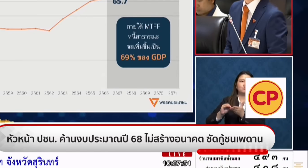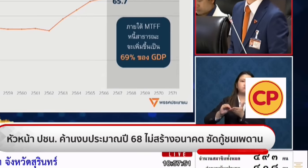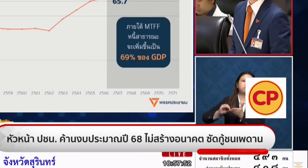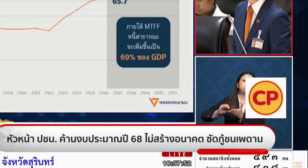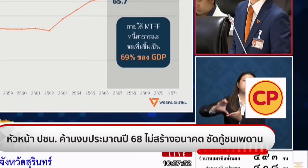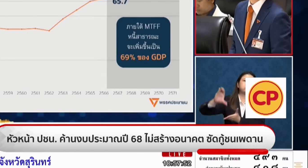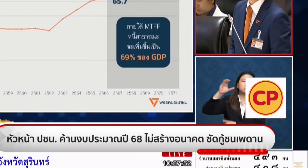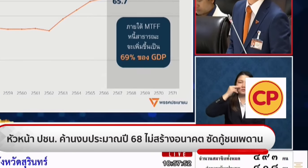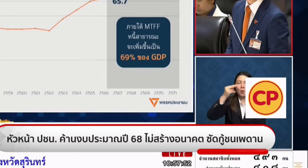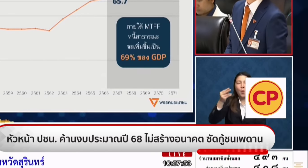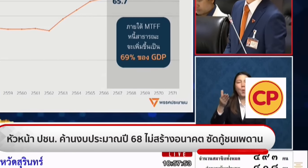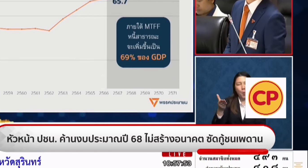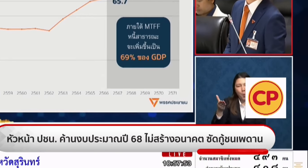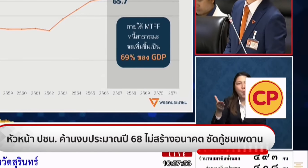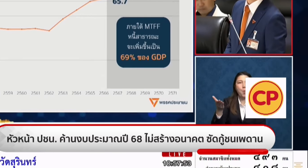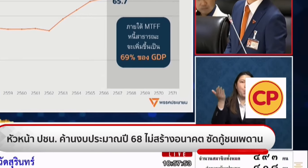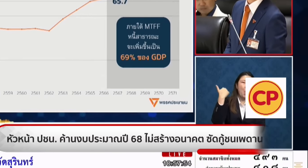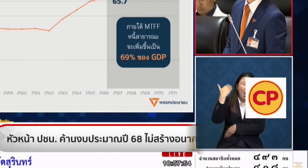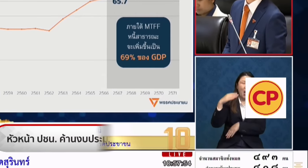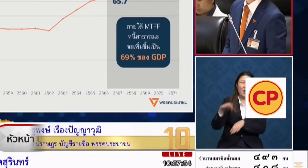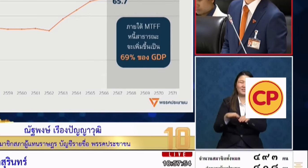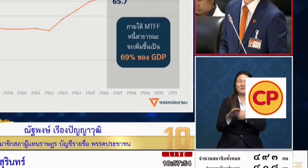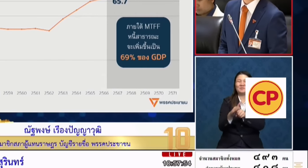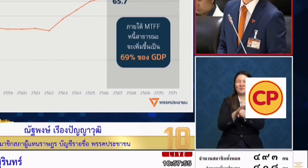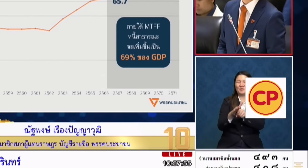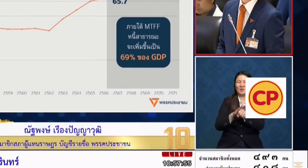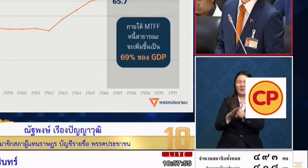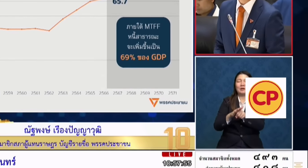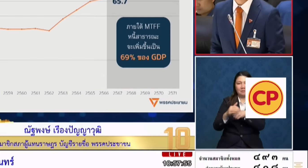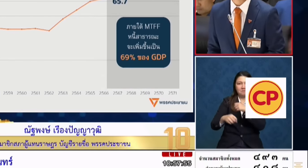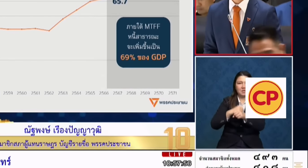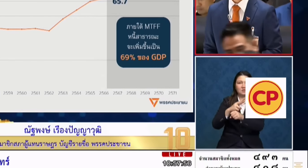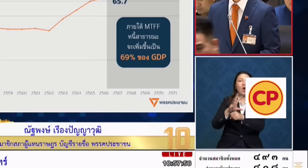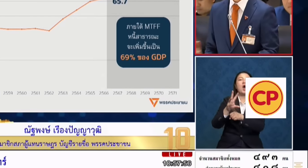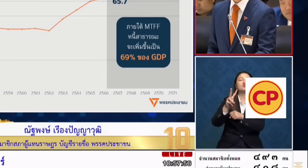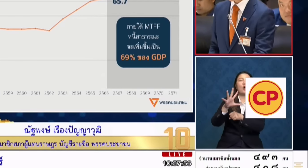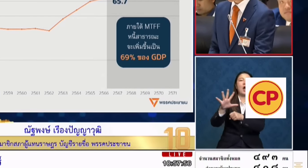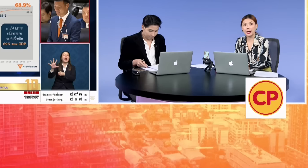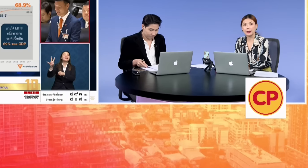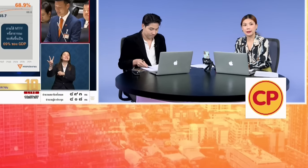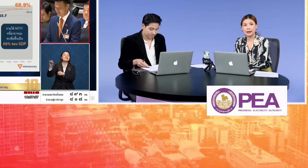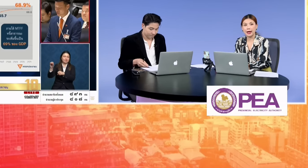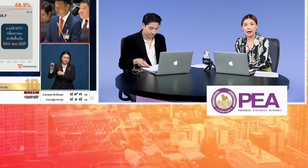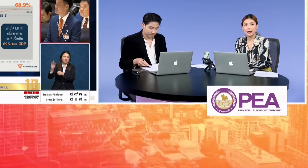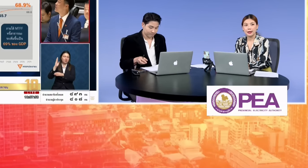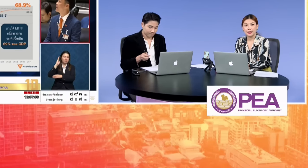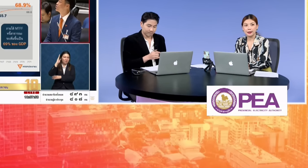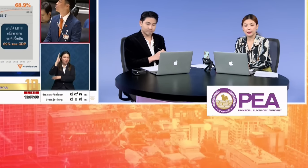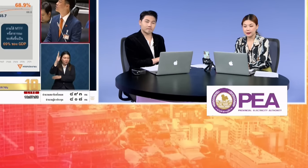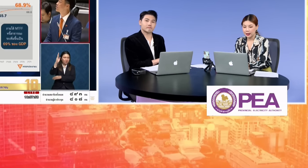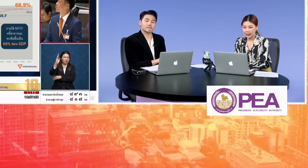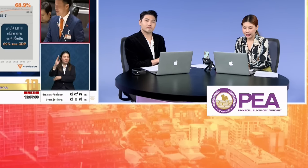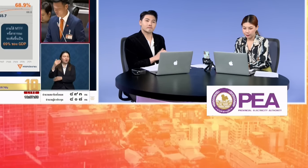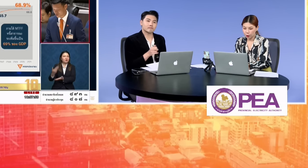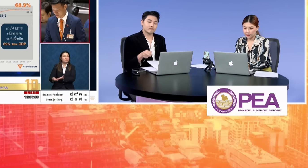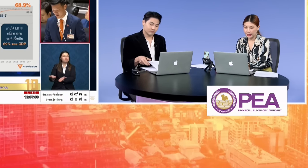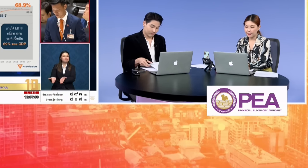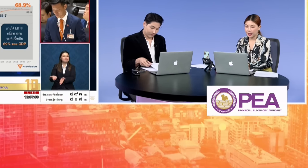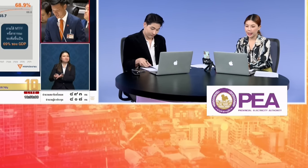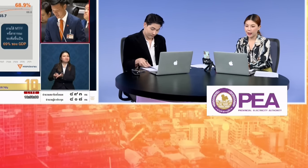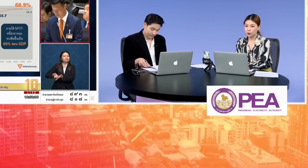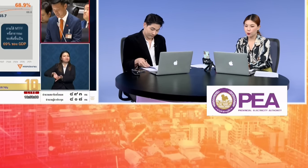68บอกว่าไม่สร้างอนาคตแล้วก็บอกว่าเนี่ยกู้ชนเพดานแล้วนะท่านผู้ชมนะนี่นะคะอันท่านผู้ช